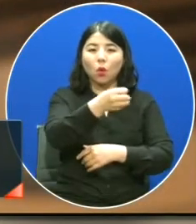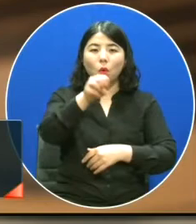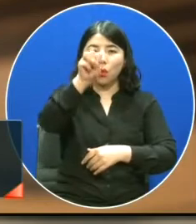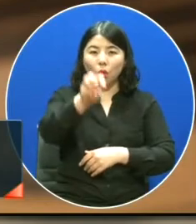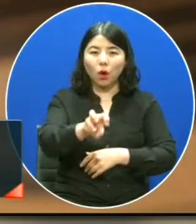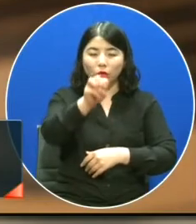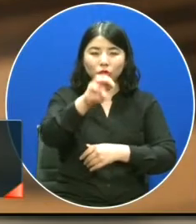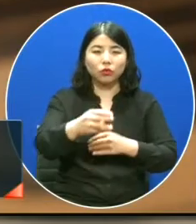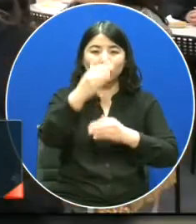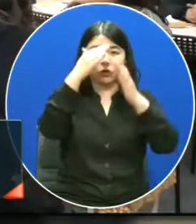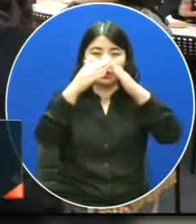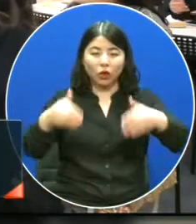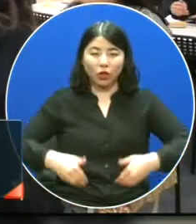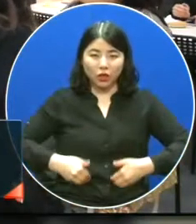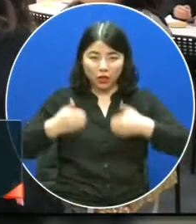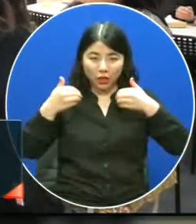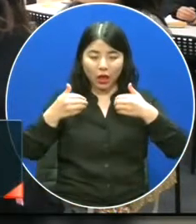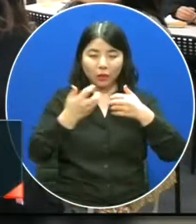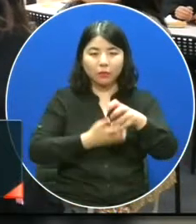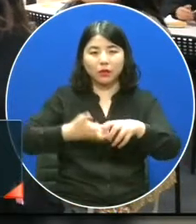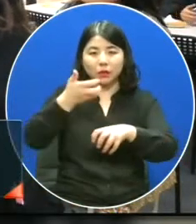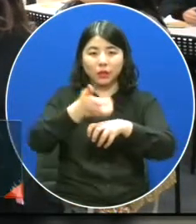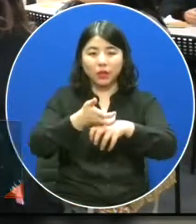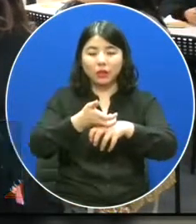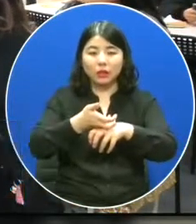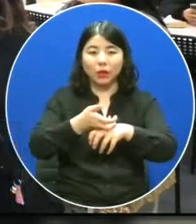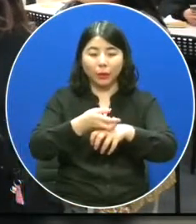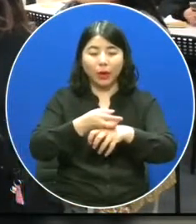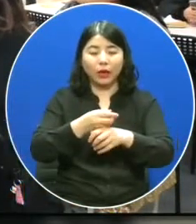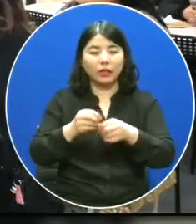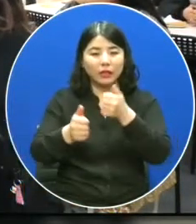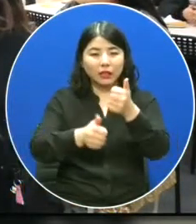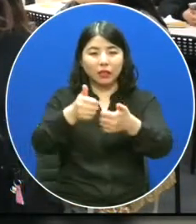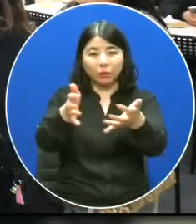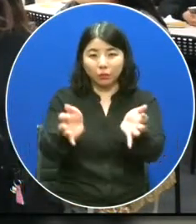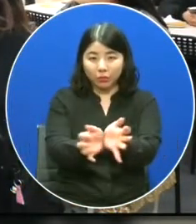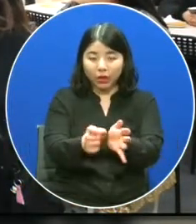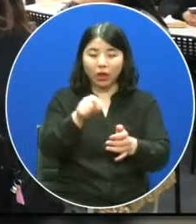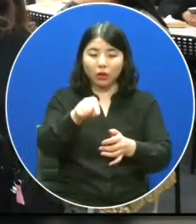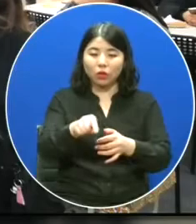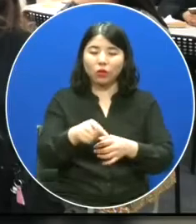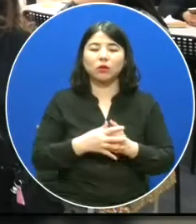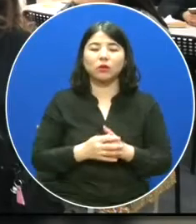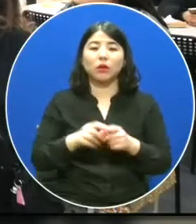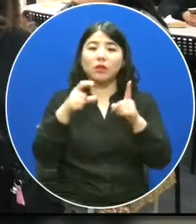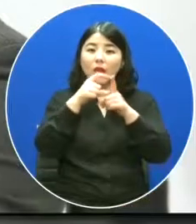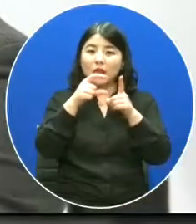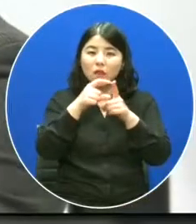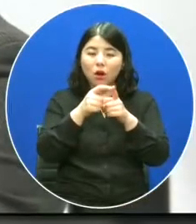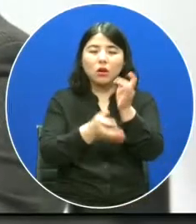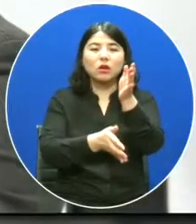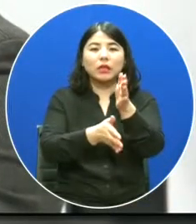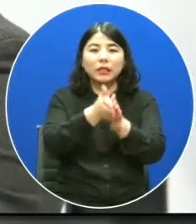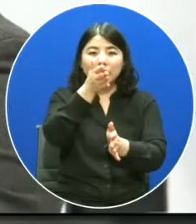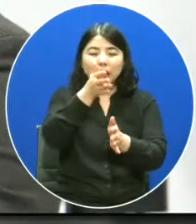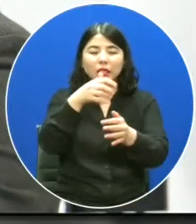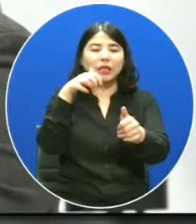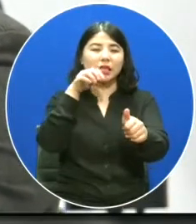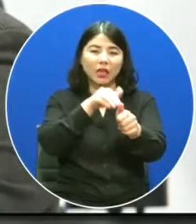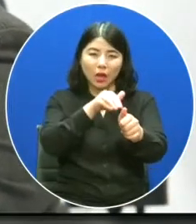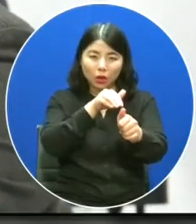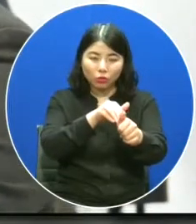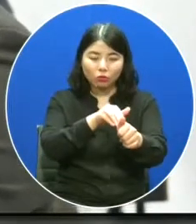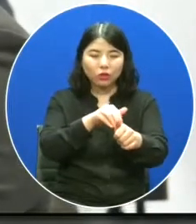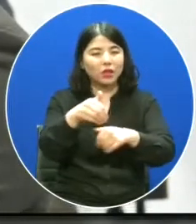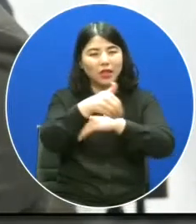광주 전남 지역 대학생 사회혁신 실험단 도깨비였는데요. 여기서 도깨비란 도시를 깨우는 플랜 B의